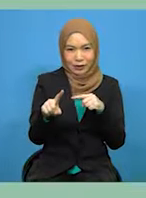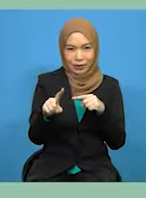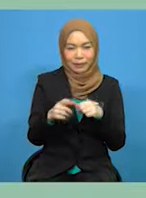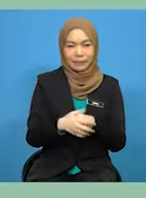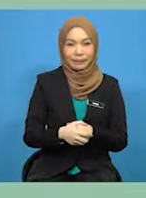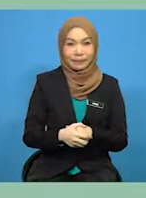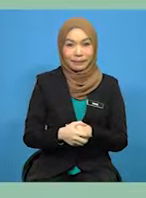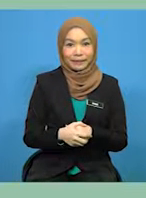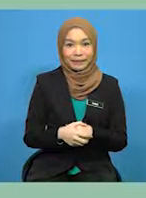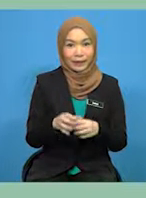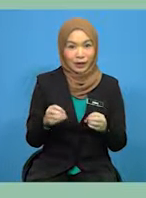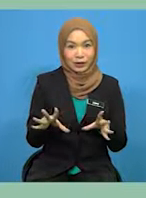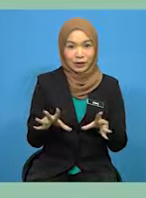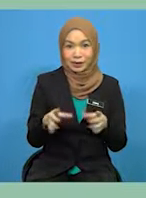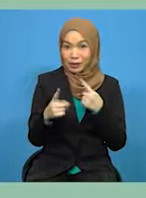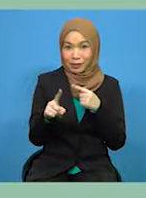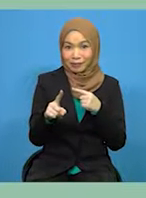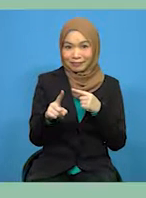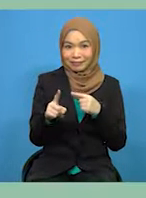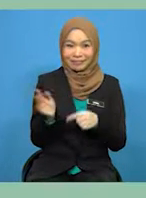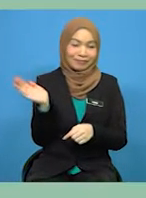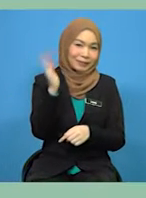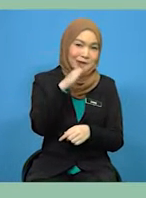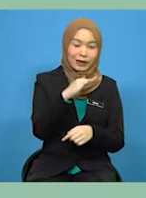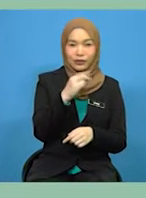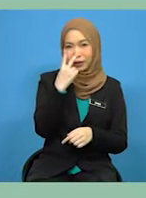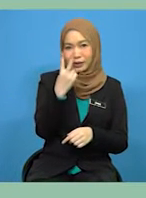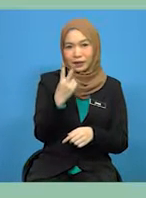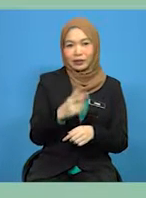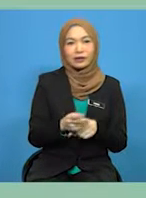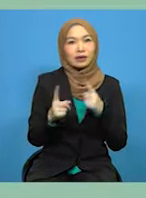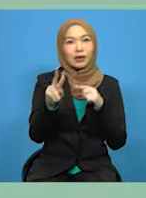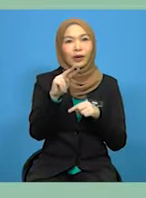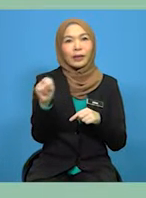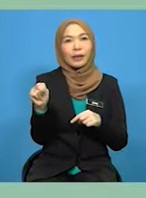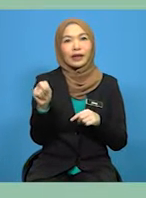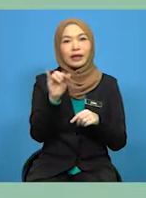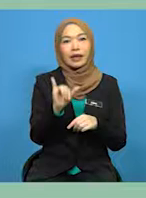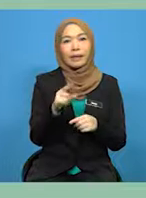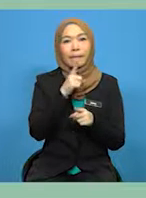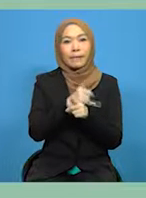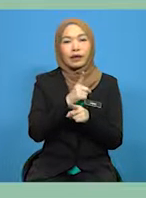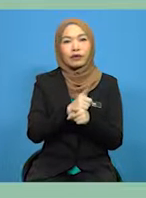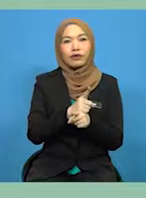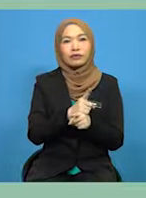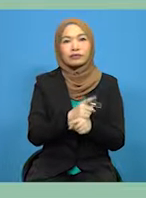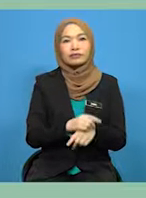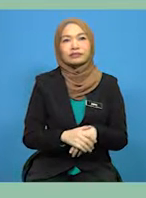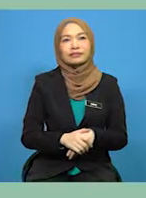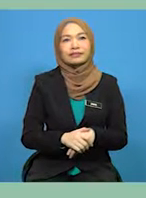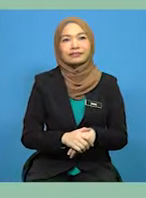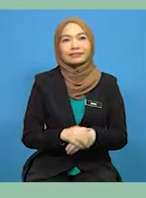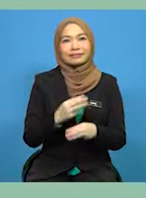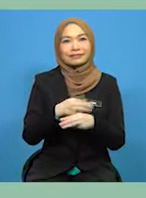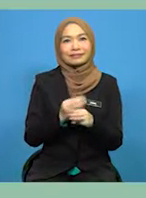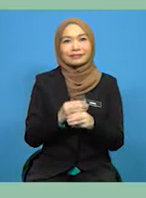jawapan? Ayuh kita semak bersama. Masalah mengumpul data